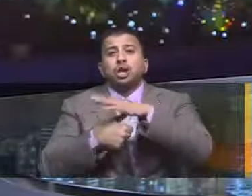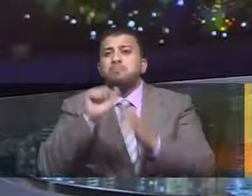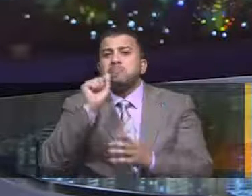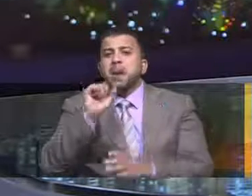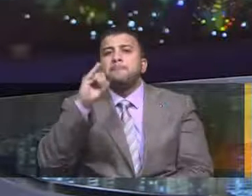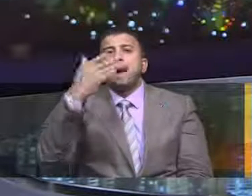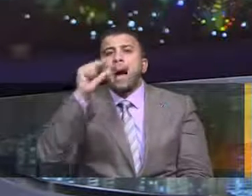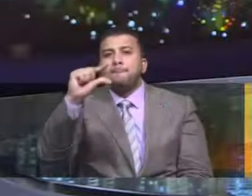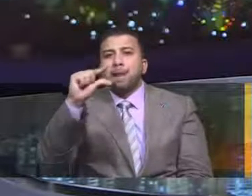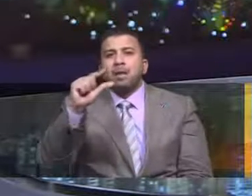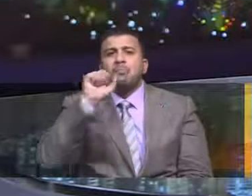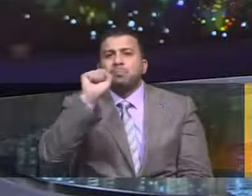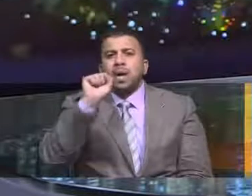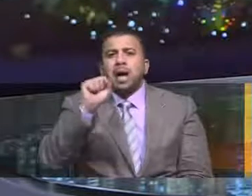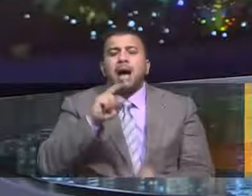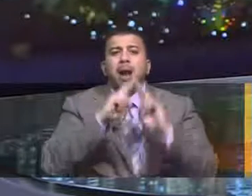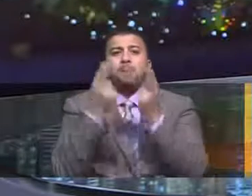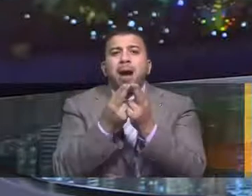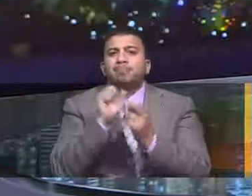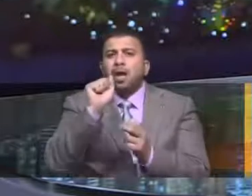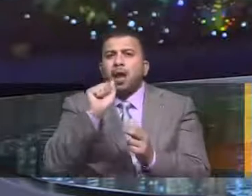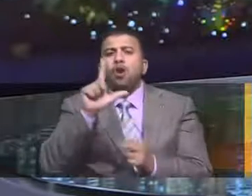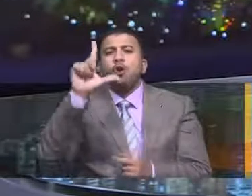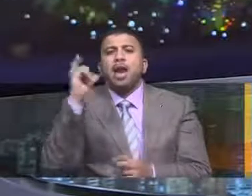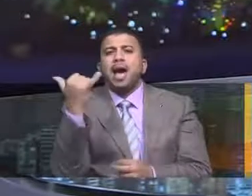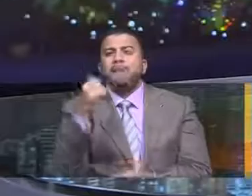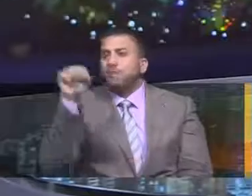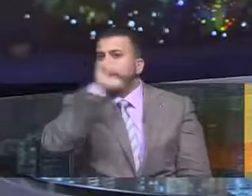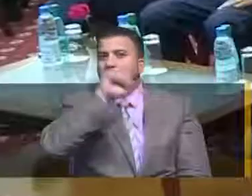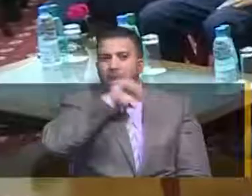محمد صافي المستغانمي الأمين العام لمجمع اللغة العربية بالشارقة.